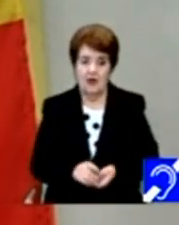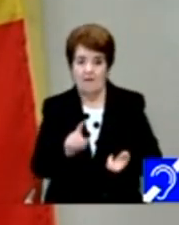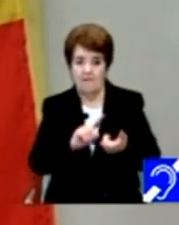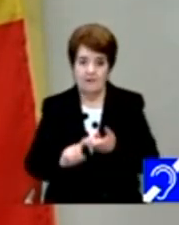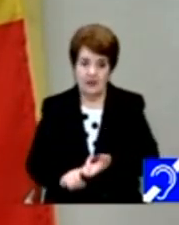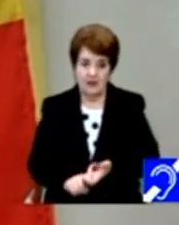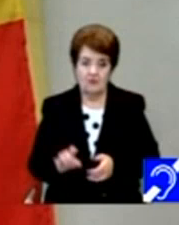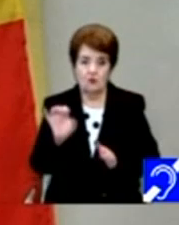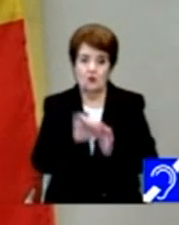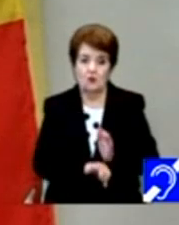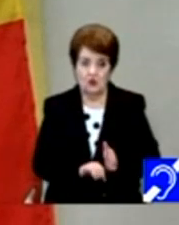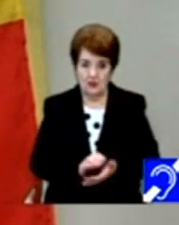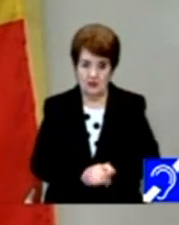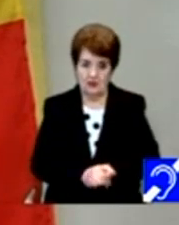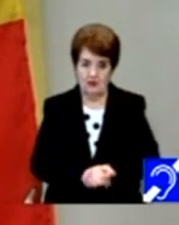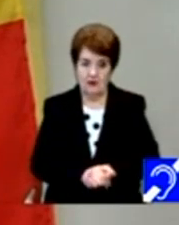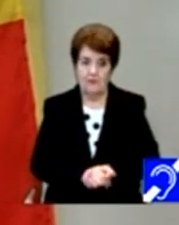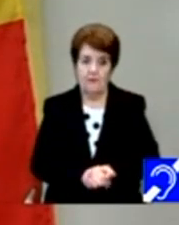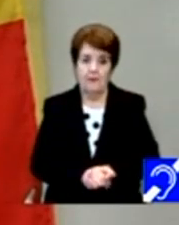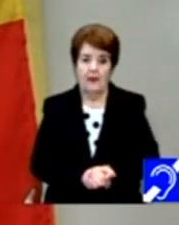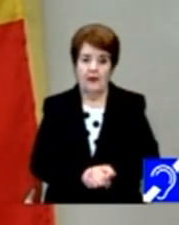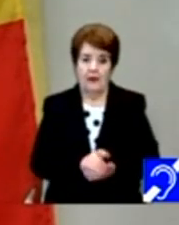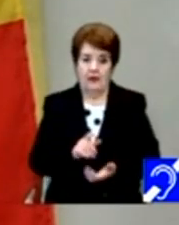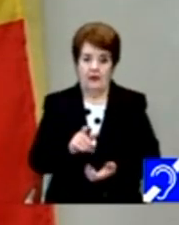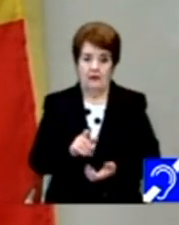virusul și ucide. Vedeți în acest slide,